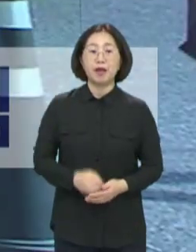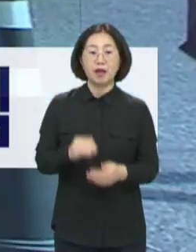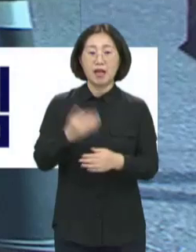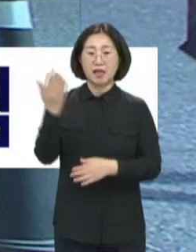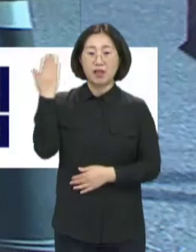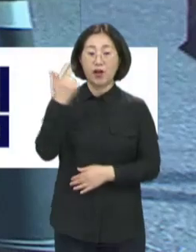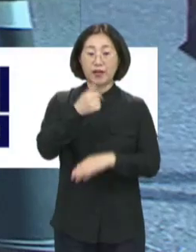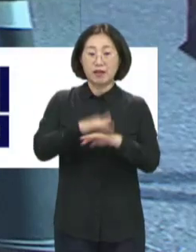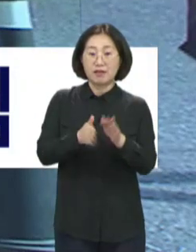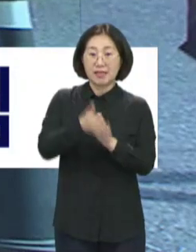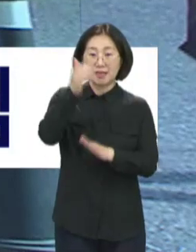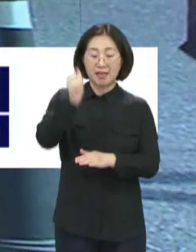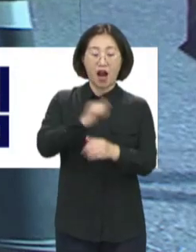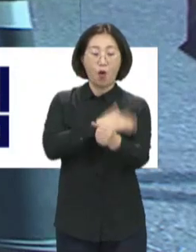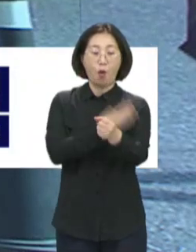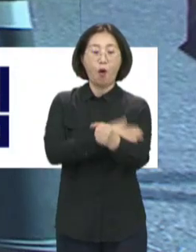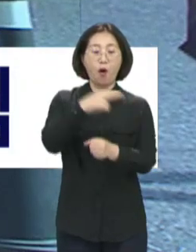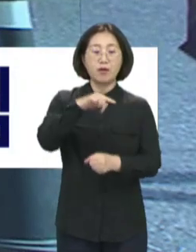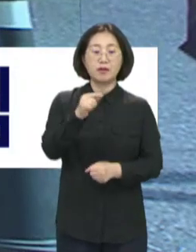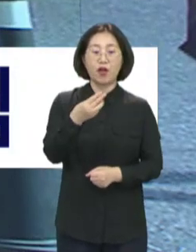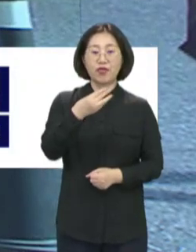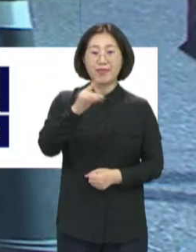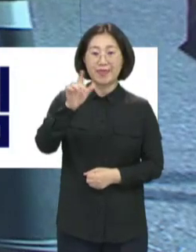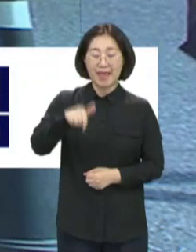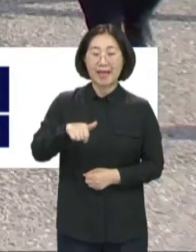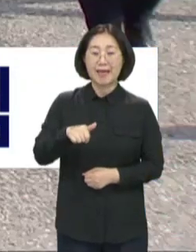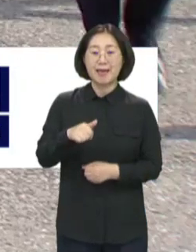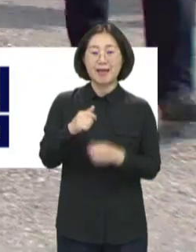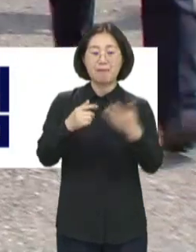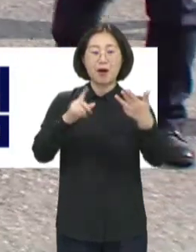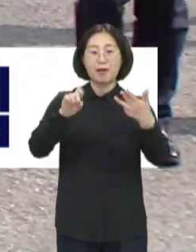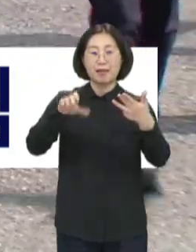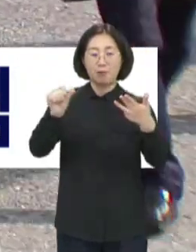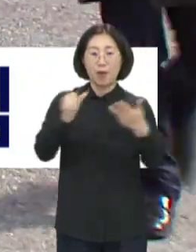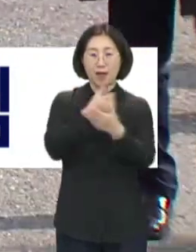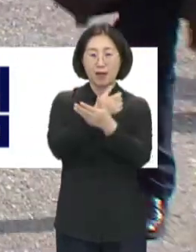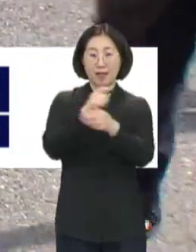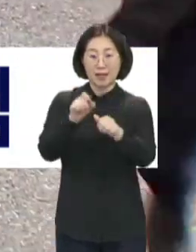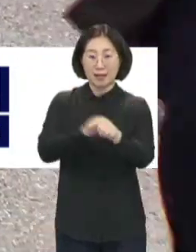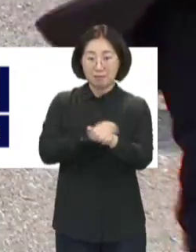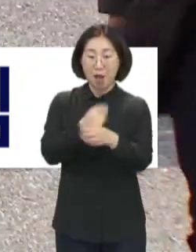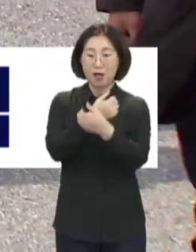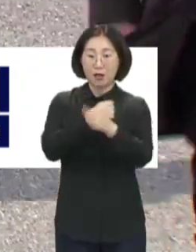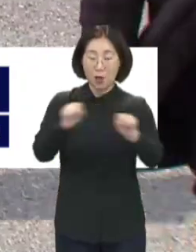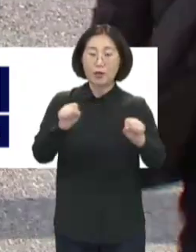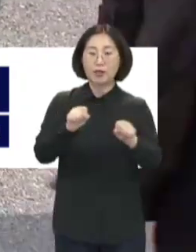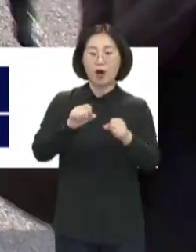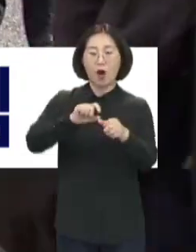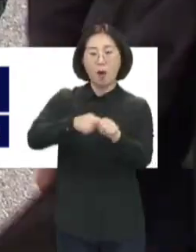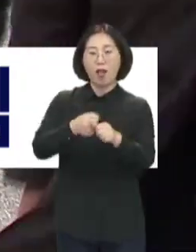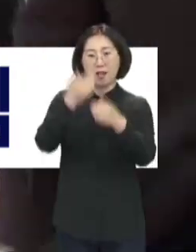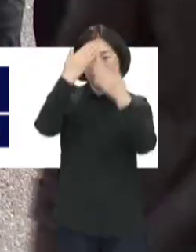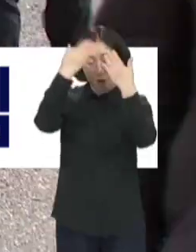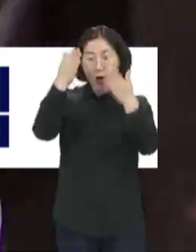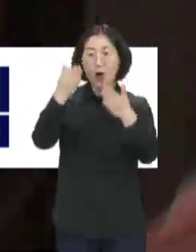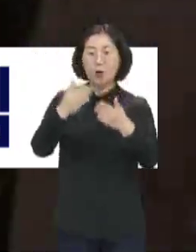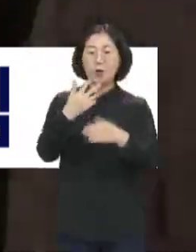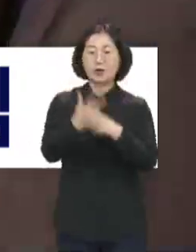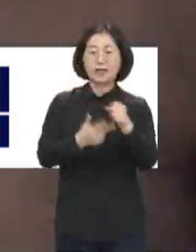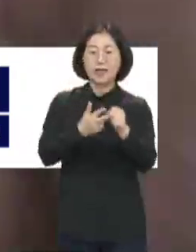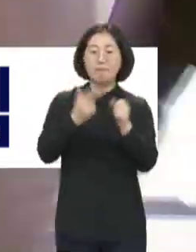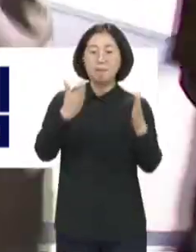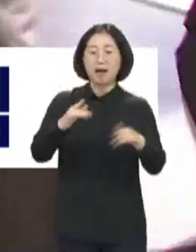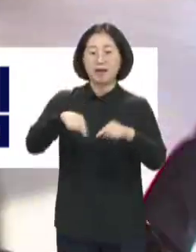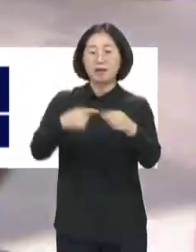권선택 전 대전시장이 광복절 특별 사면으로 7년 만에 정계 복귀가 가능해졌습니다. 권 전 시장은 지난